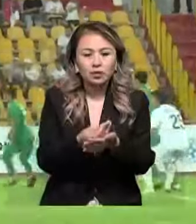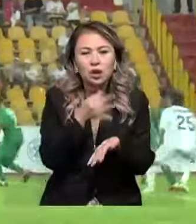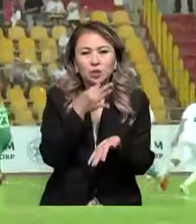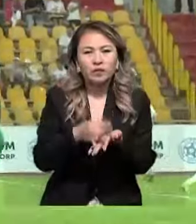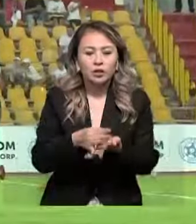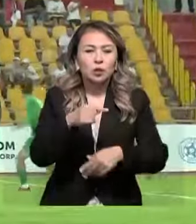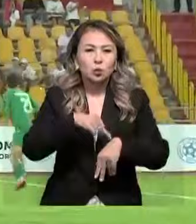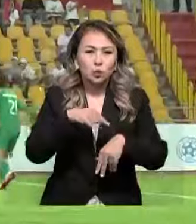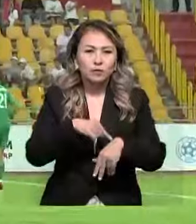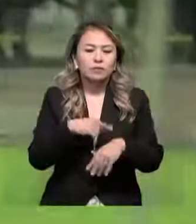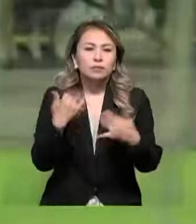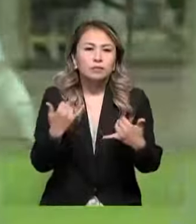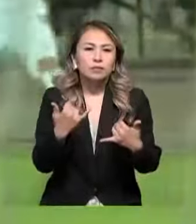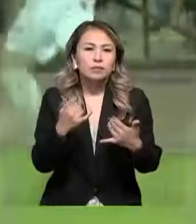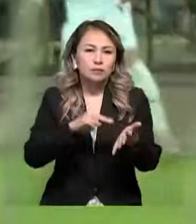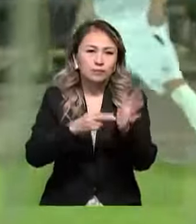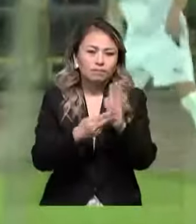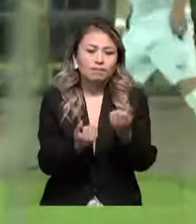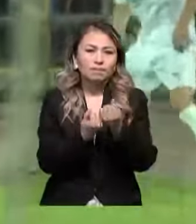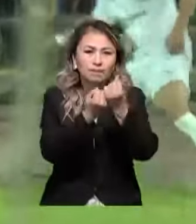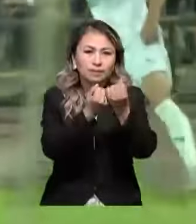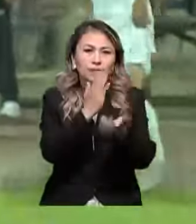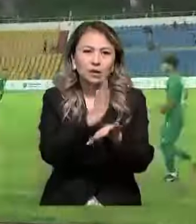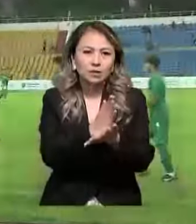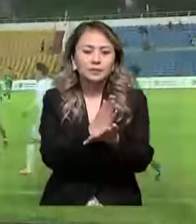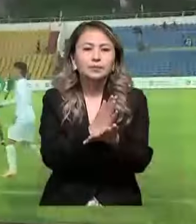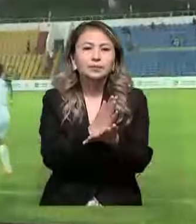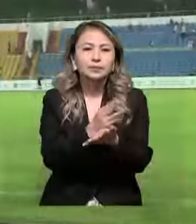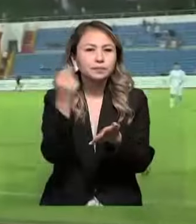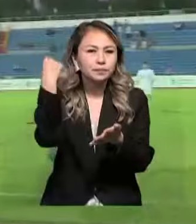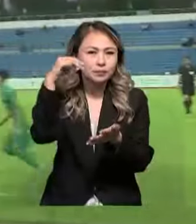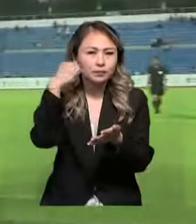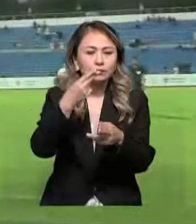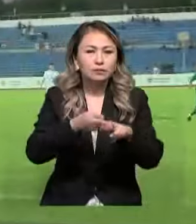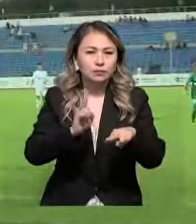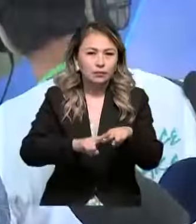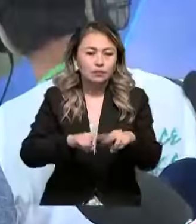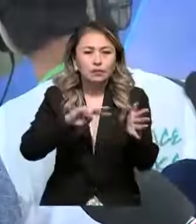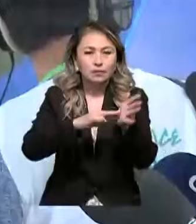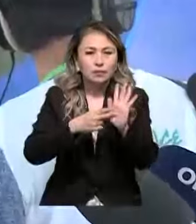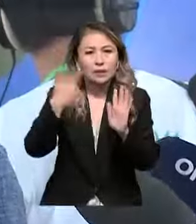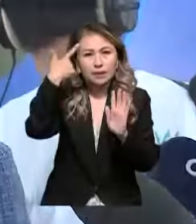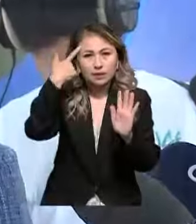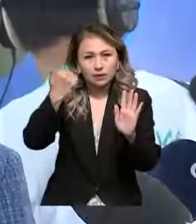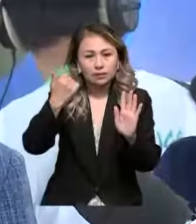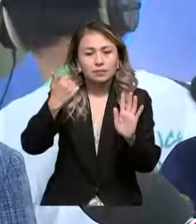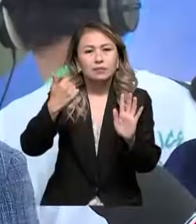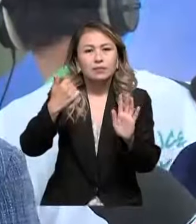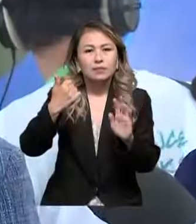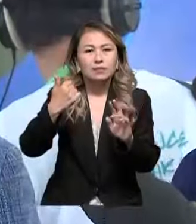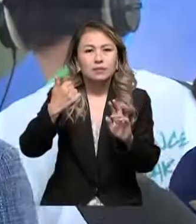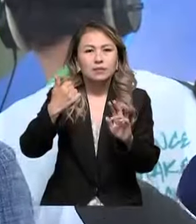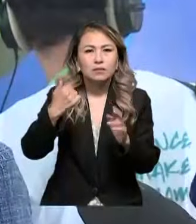жауапкершілігін көрсетіп, осы жолдан жобаны қолдап тұр. Президент осы жоба туралы білет, осы